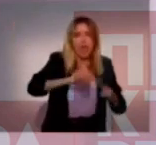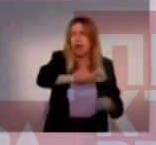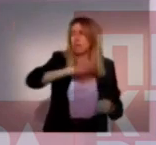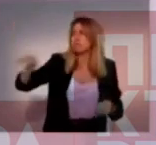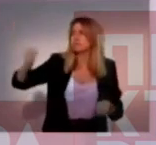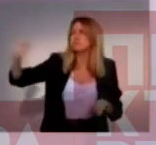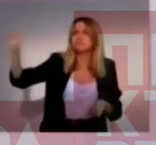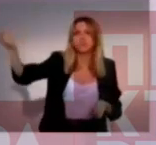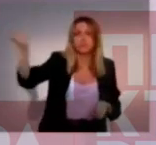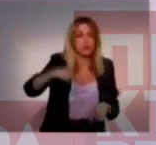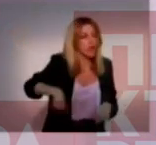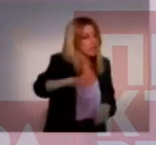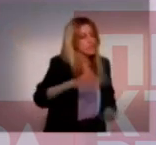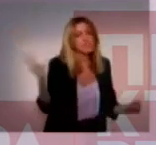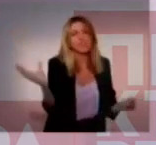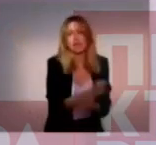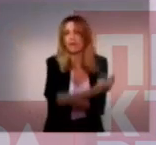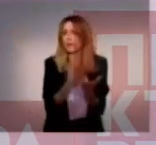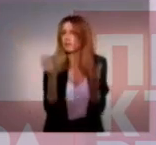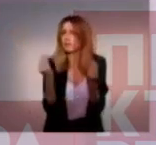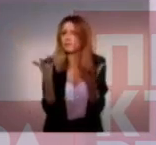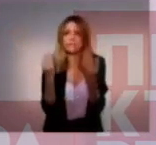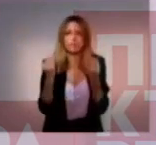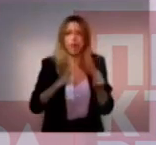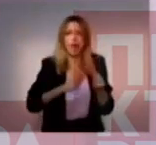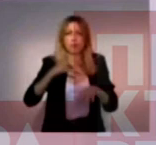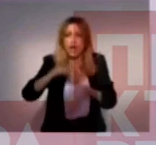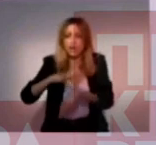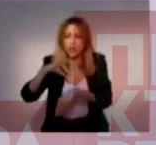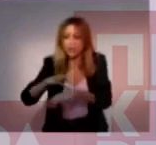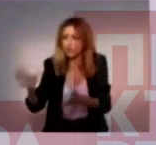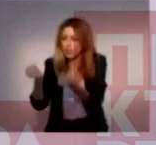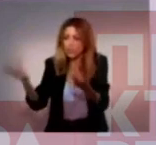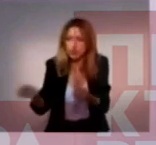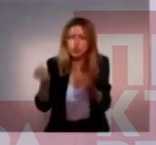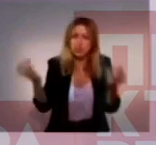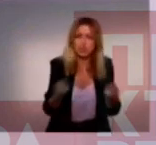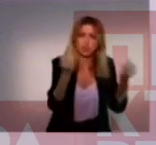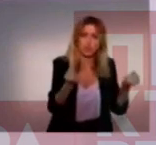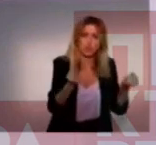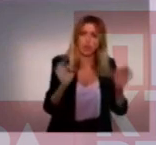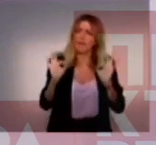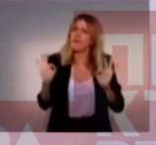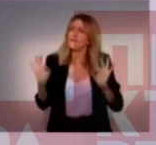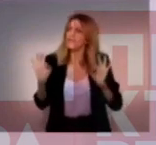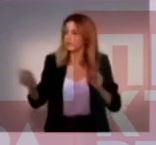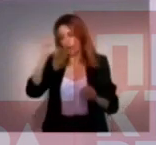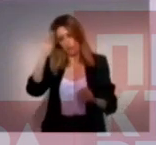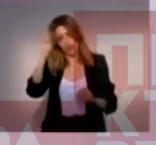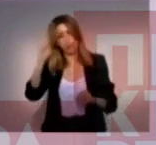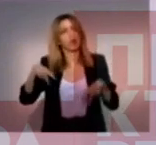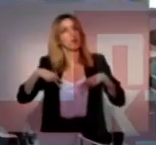από την πολιτική ηγεσία. Και θέλω να ευχαριστήσω και τον Υπουργό Υγείας και όλους τους συντελεστές του Υπουργείου, τον